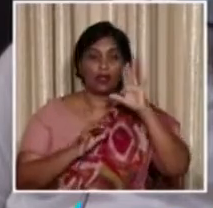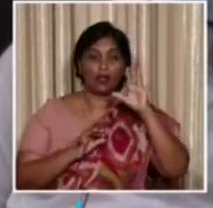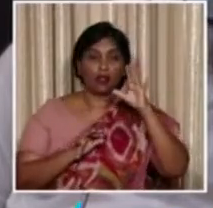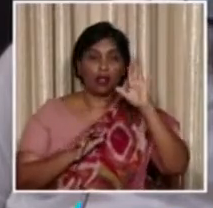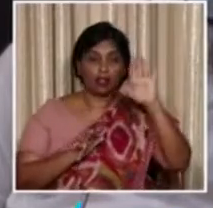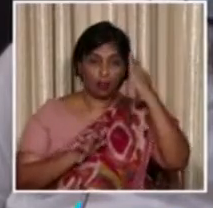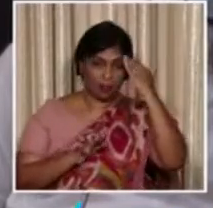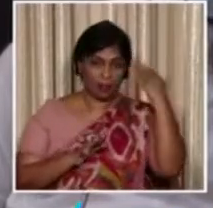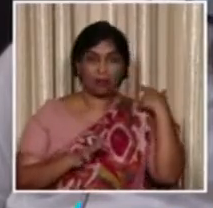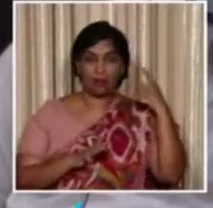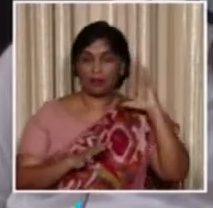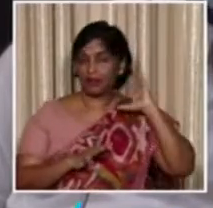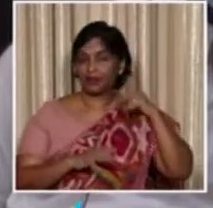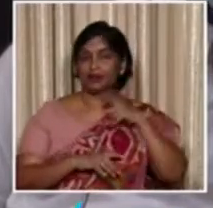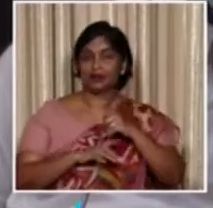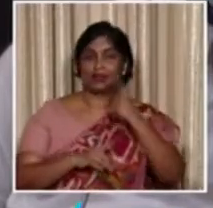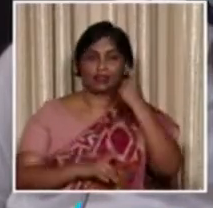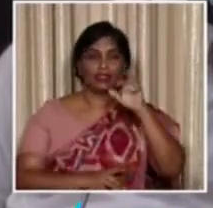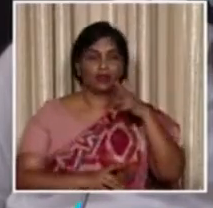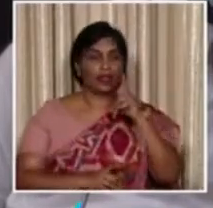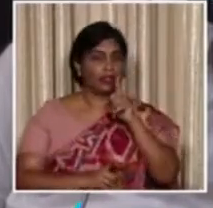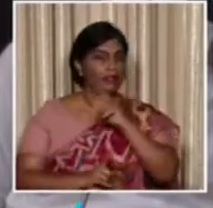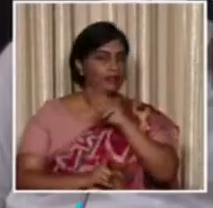කාලේ 1977